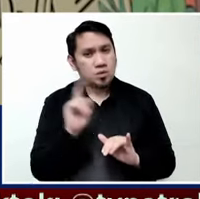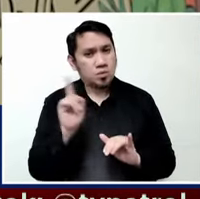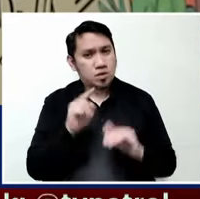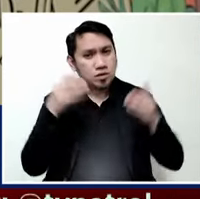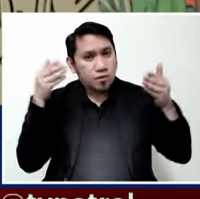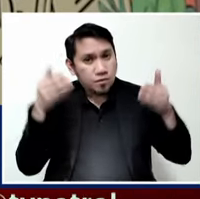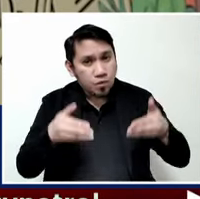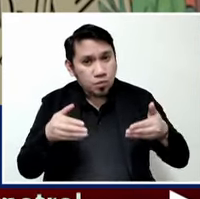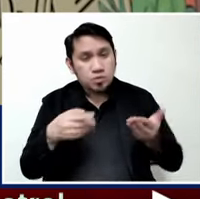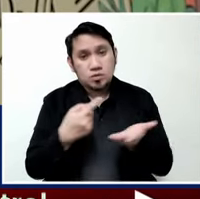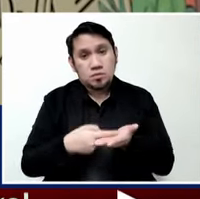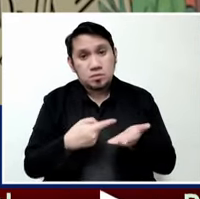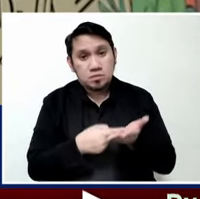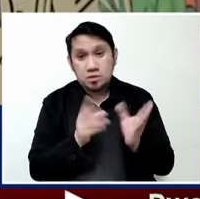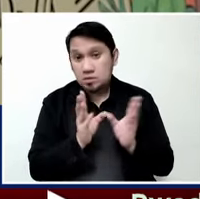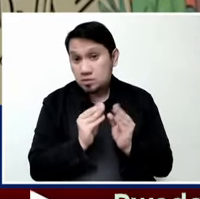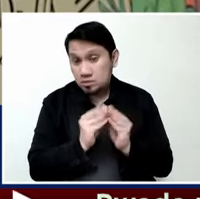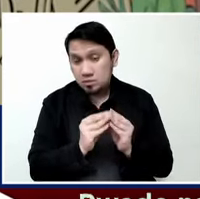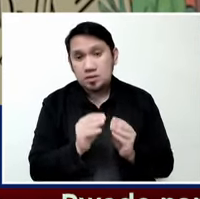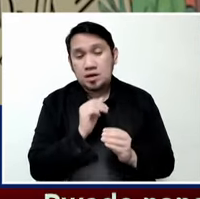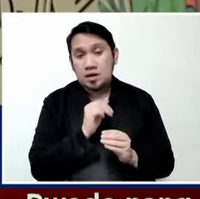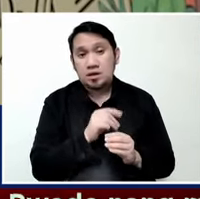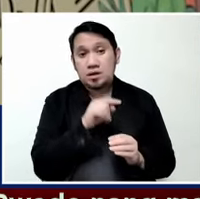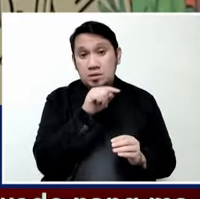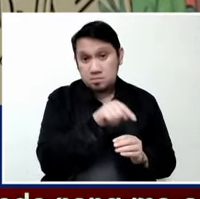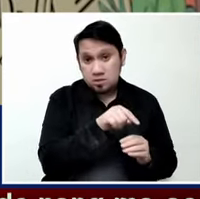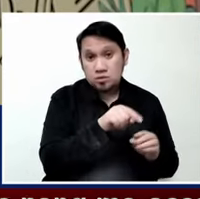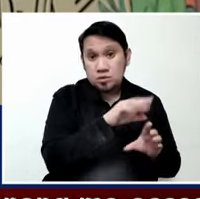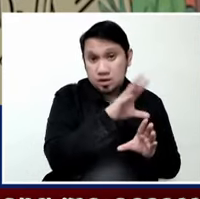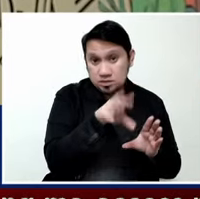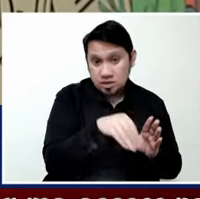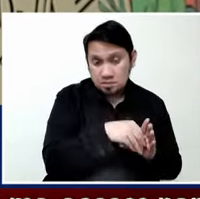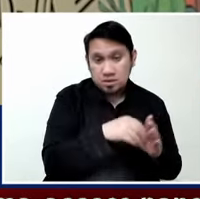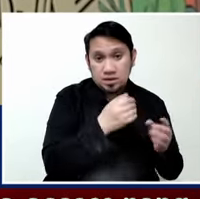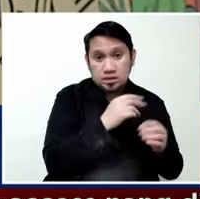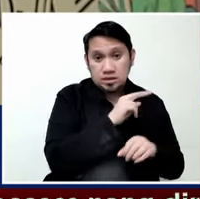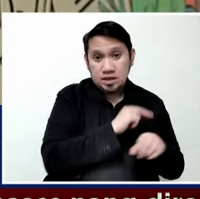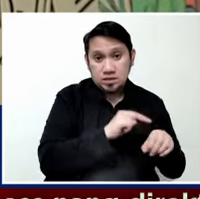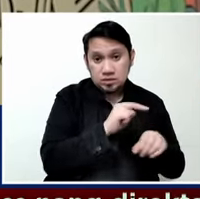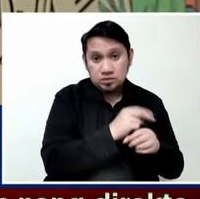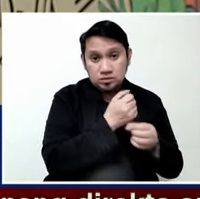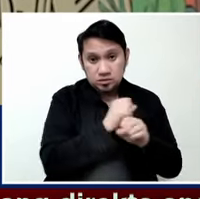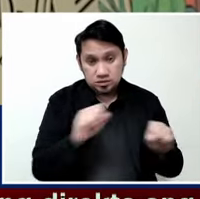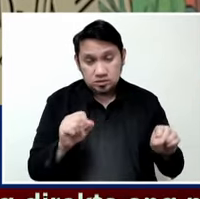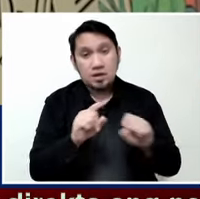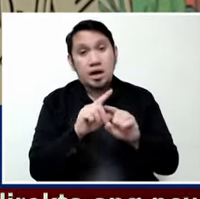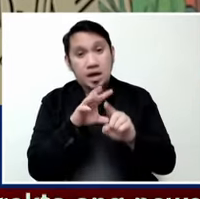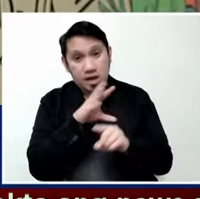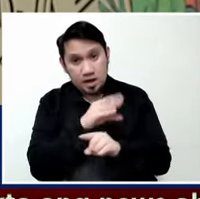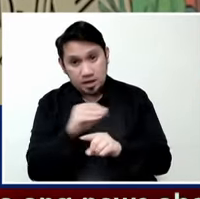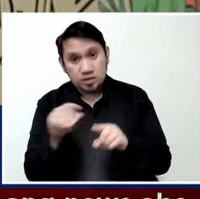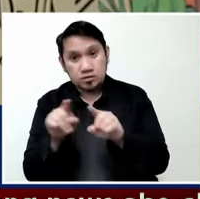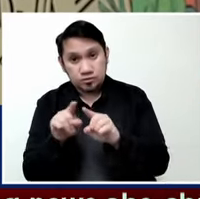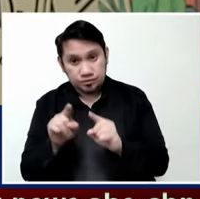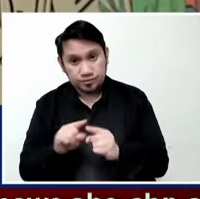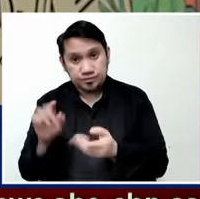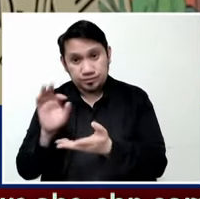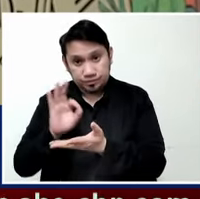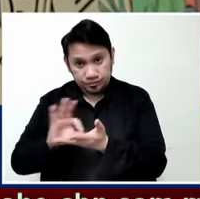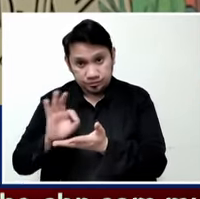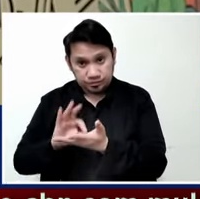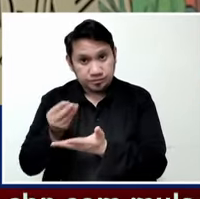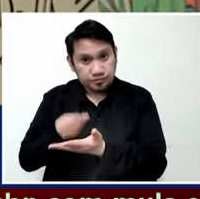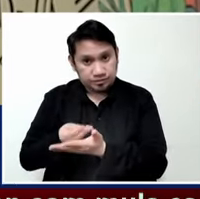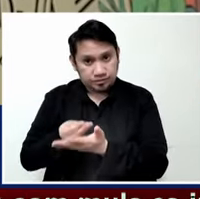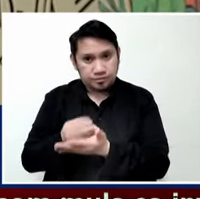diskusyon maliban sa national security aspect, kasama rin sa titignan nila ang financial status ng NGCP.